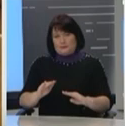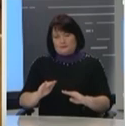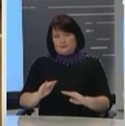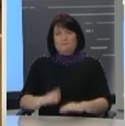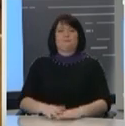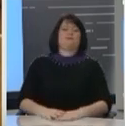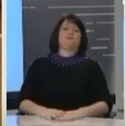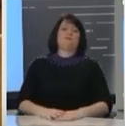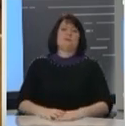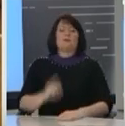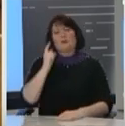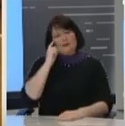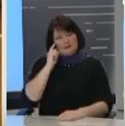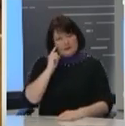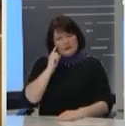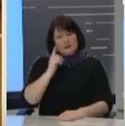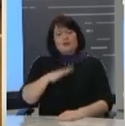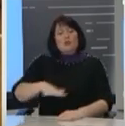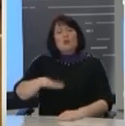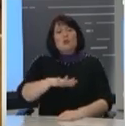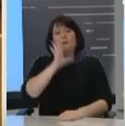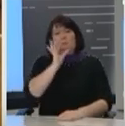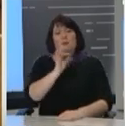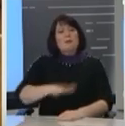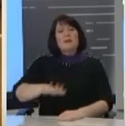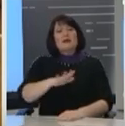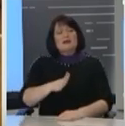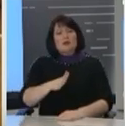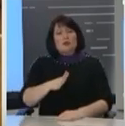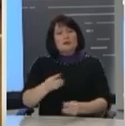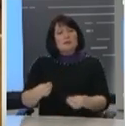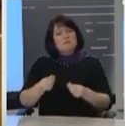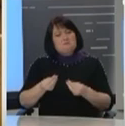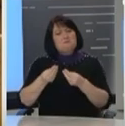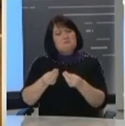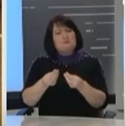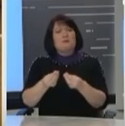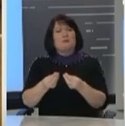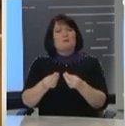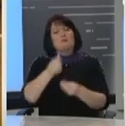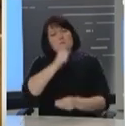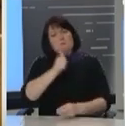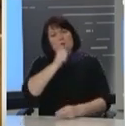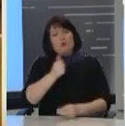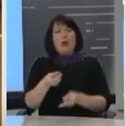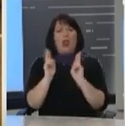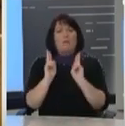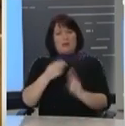Κατανοώ ότι αυτή η πραγματικότητα, ενώ την ίδια στιγμή δίνει κουράγιο και